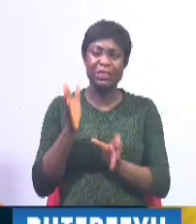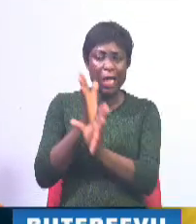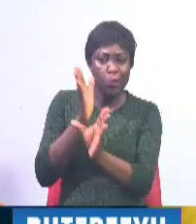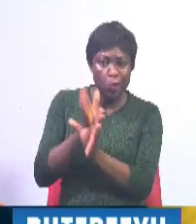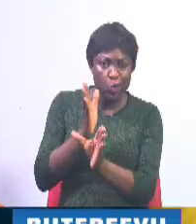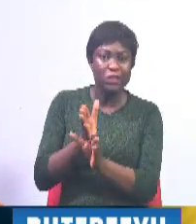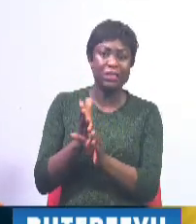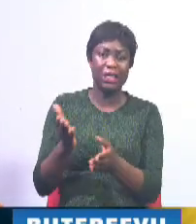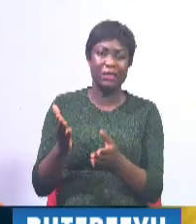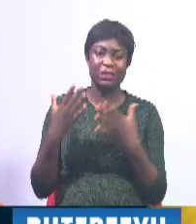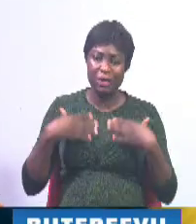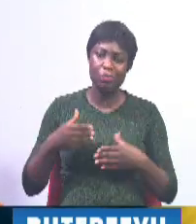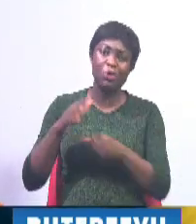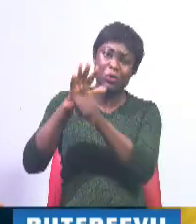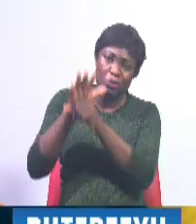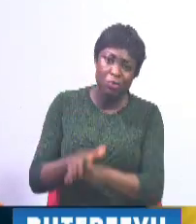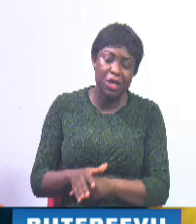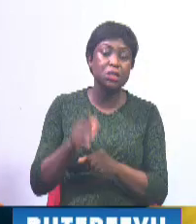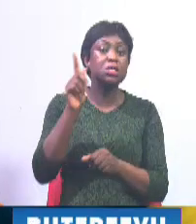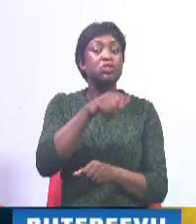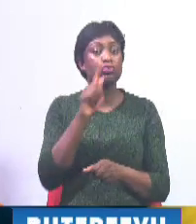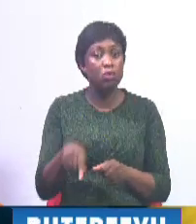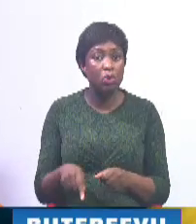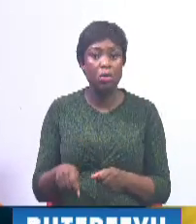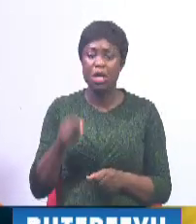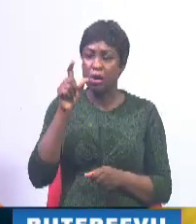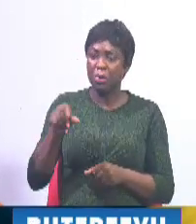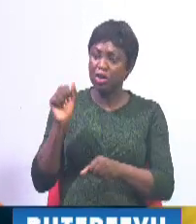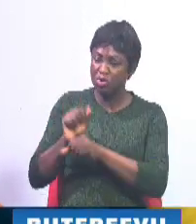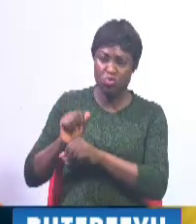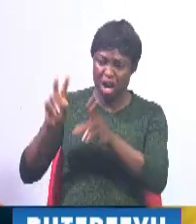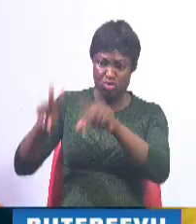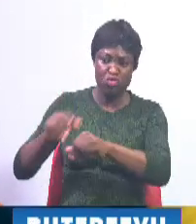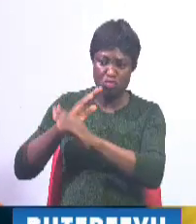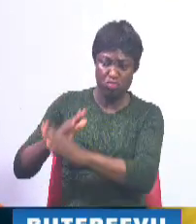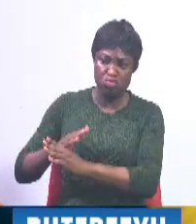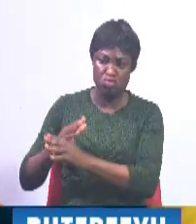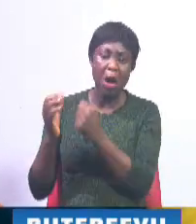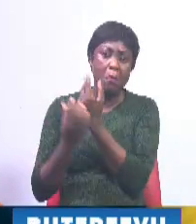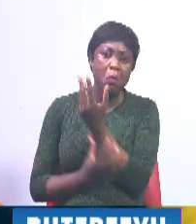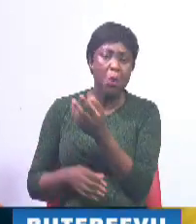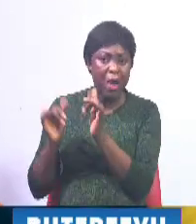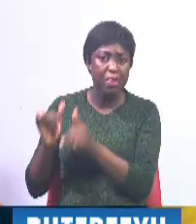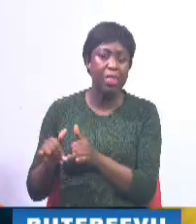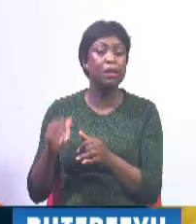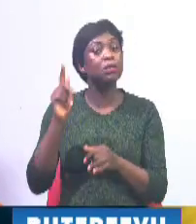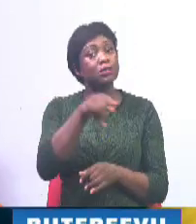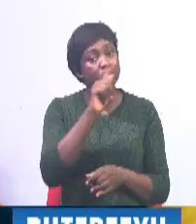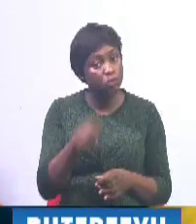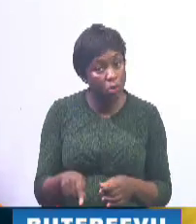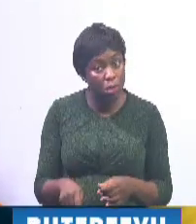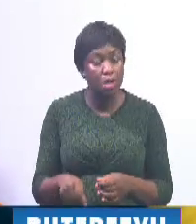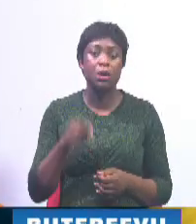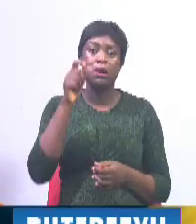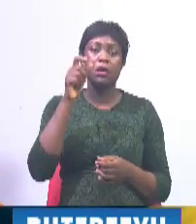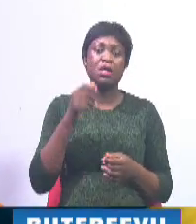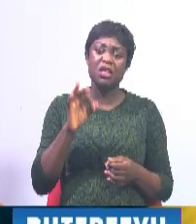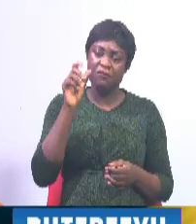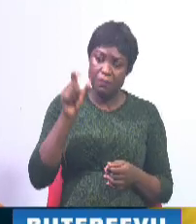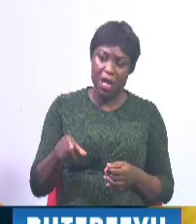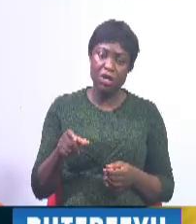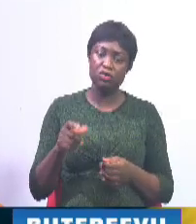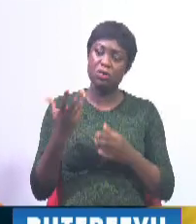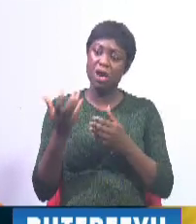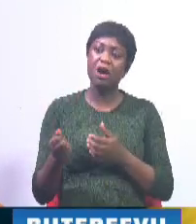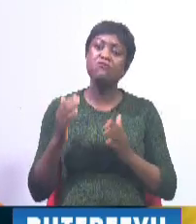mubiri kibi okimanyi nti okugaana omuntu w'okukola n'asigala mu bwavu kibi okimanyi nti omuntu okumumma ebyobugagga bye